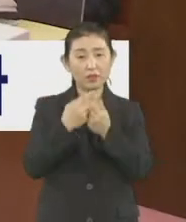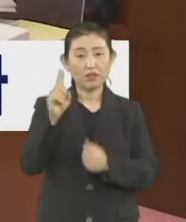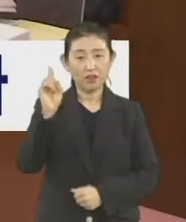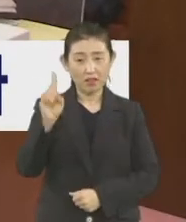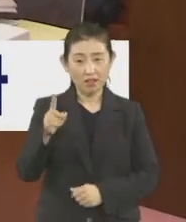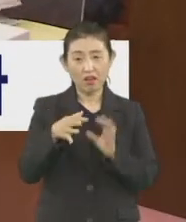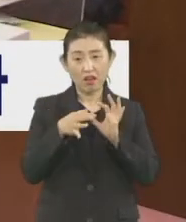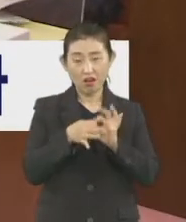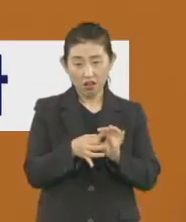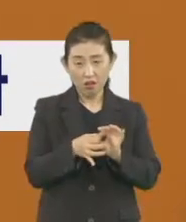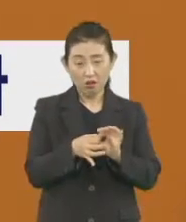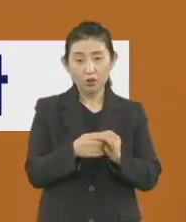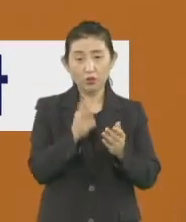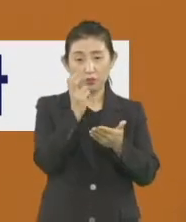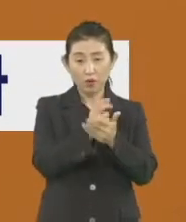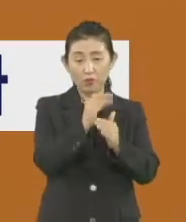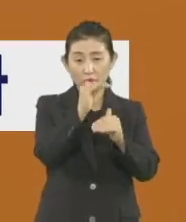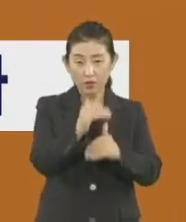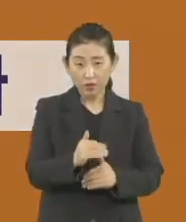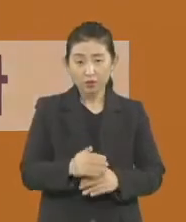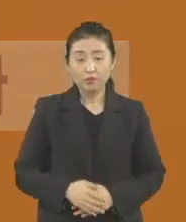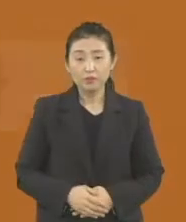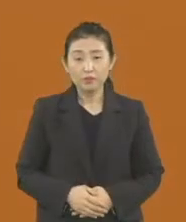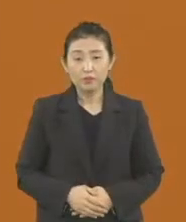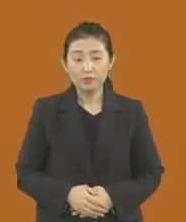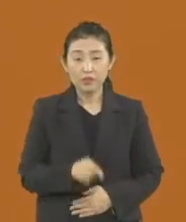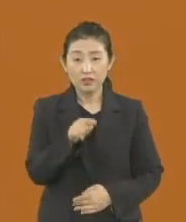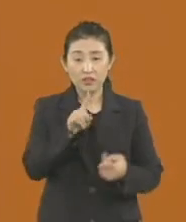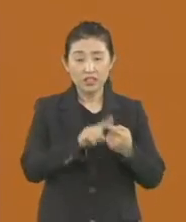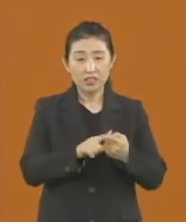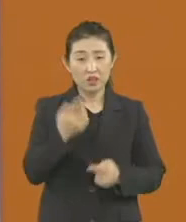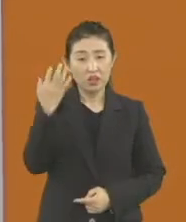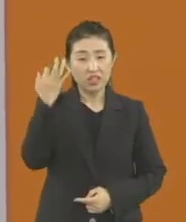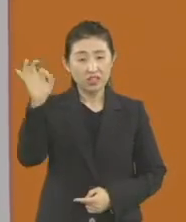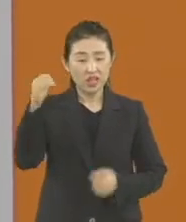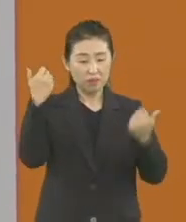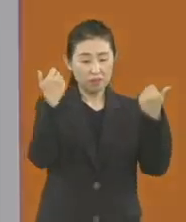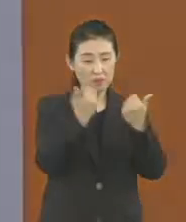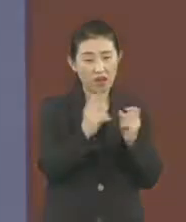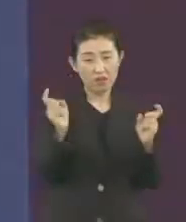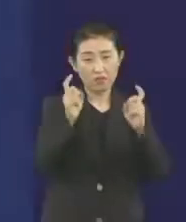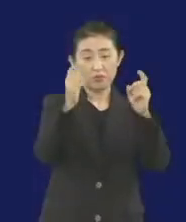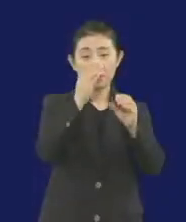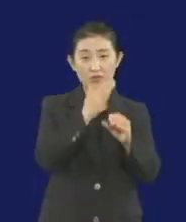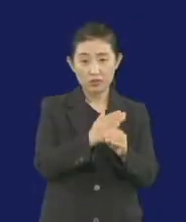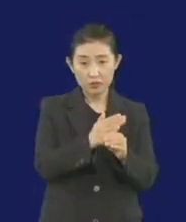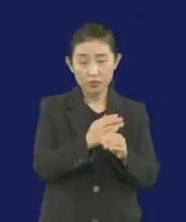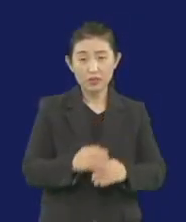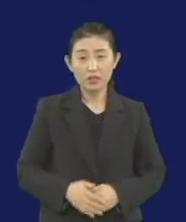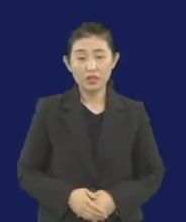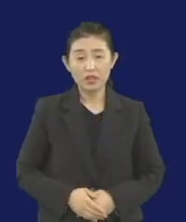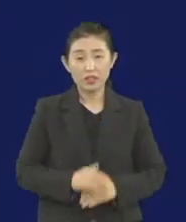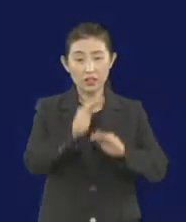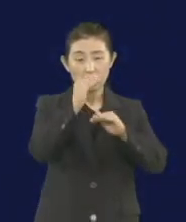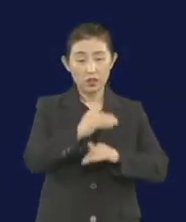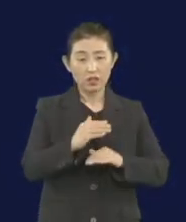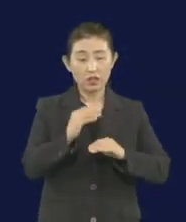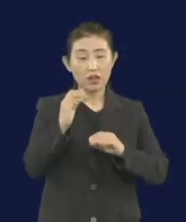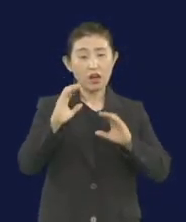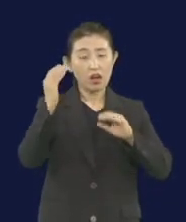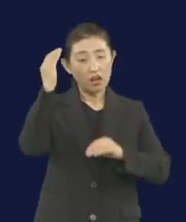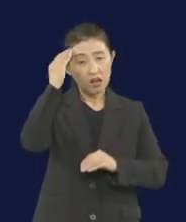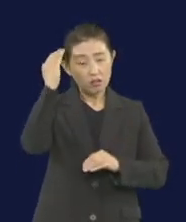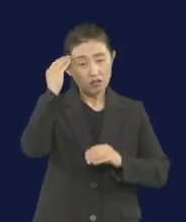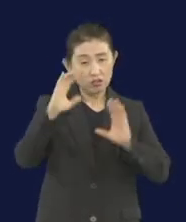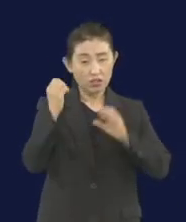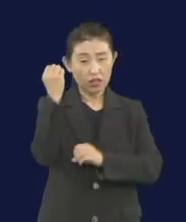민주시민교육 활성화 조례안입니다. 이 조례를 두고 찬반 논란이 뜨겁습니다. 조례는 대한민국 헌법의 기본